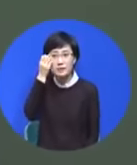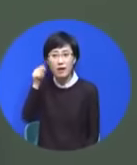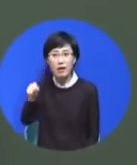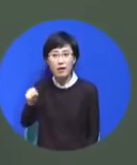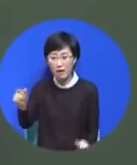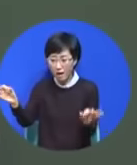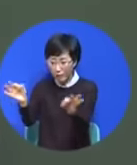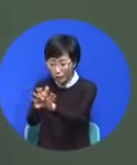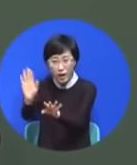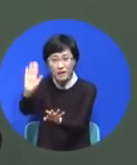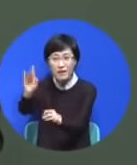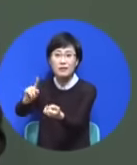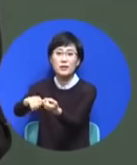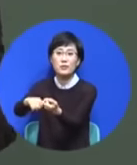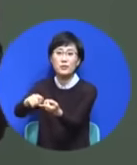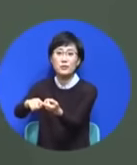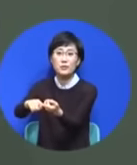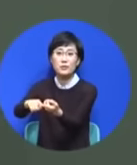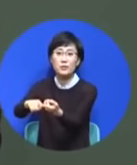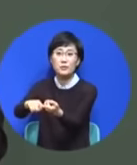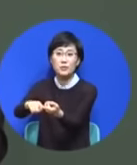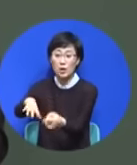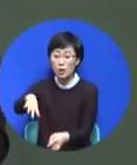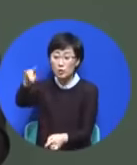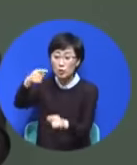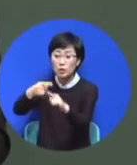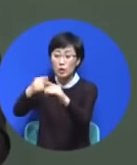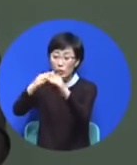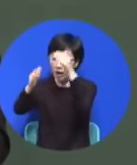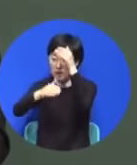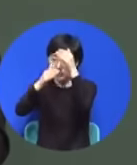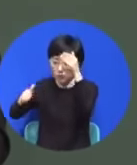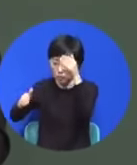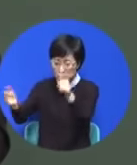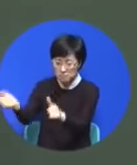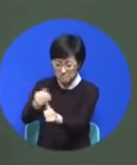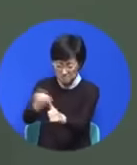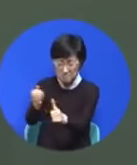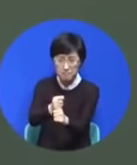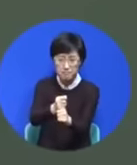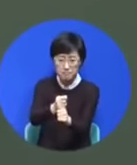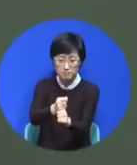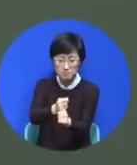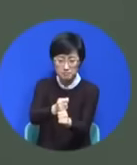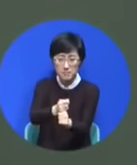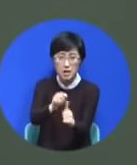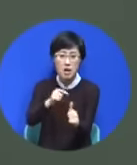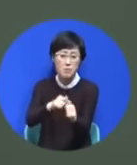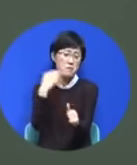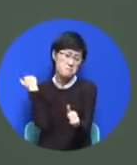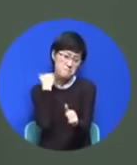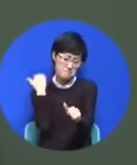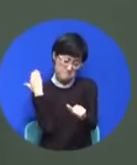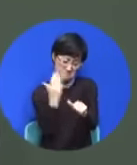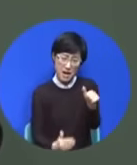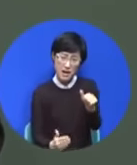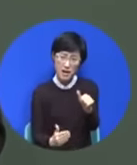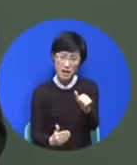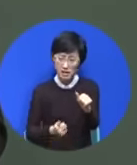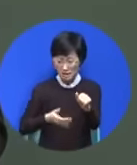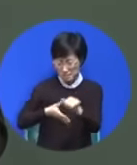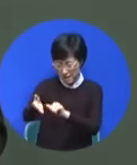교회를 어 막 사형시키고 나중에는 따라가서 현장에서 죽이고